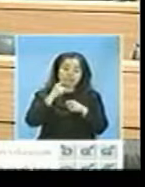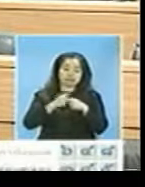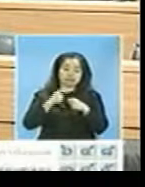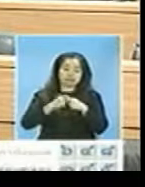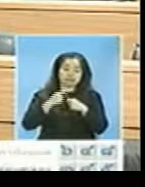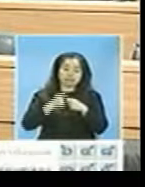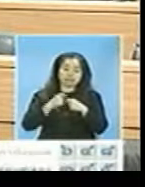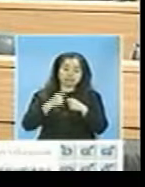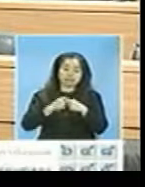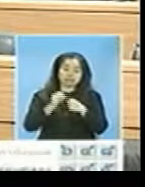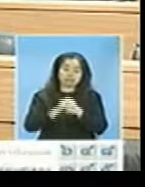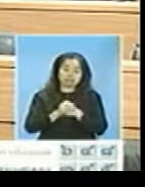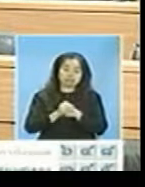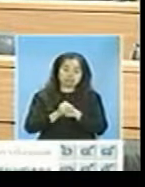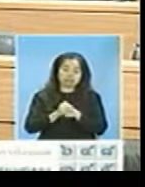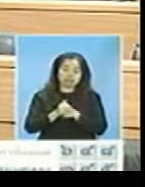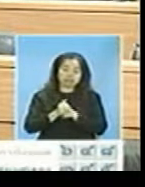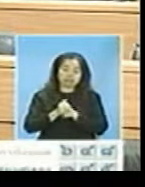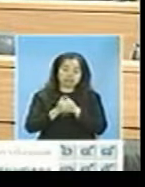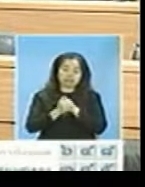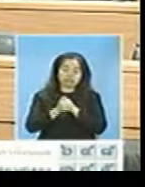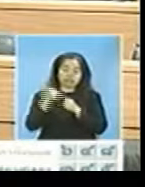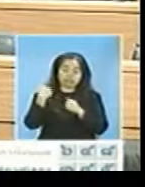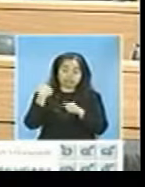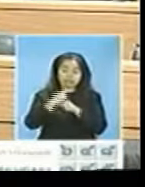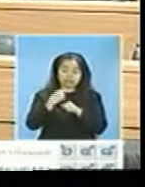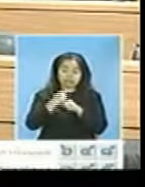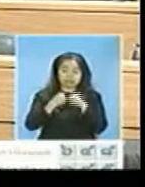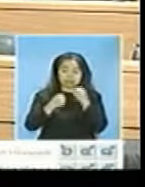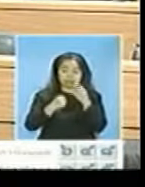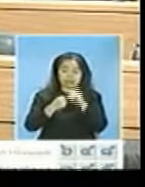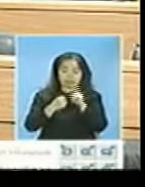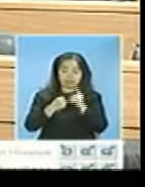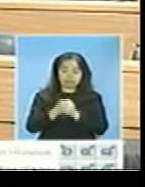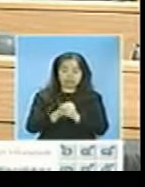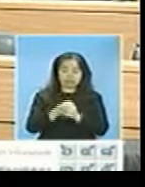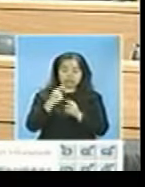จสมาชิกเพื่อจะให้เป็นเสียงข้างมากเอาชนะ